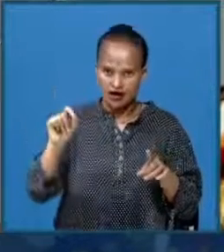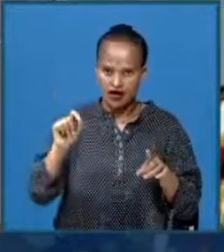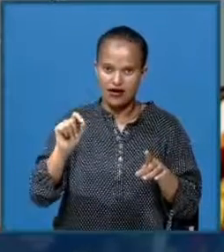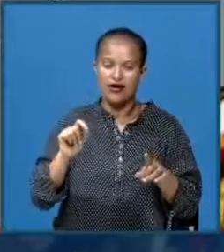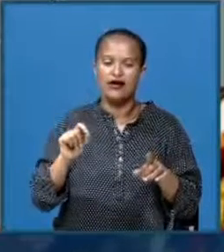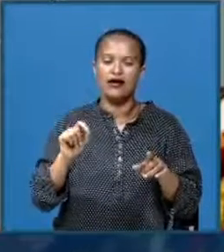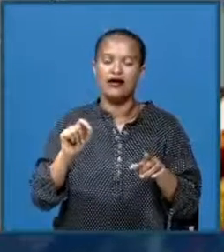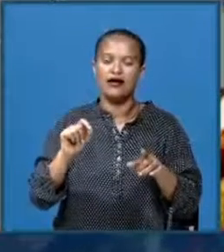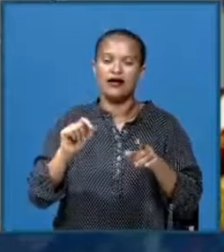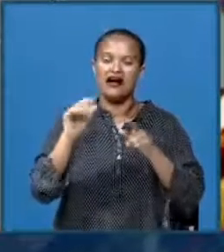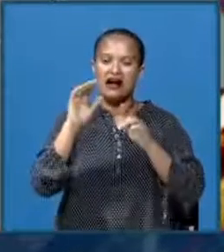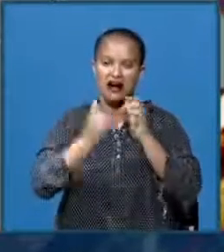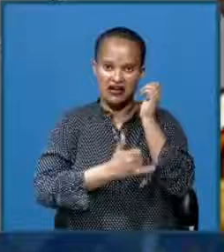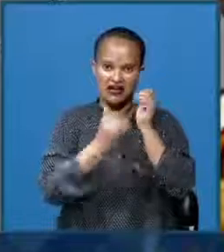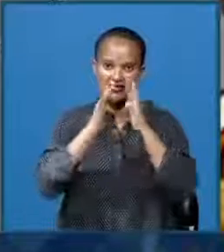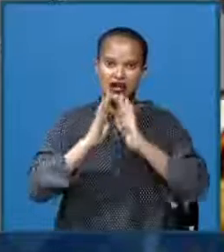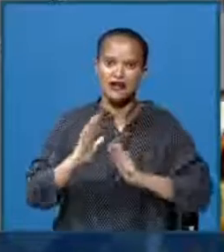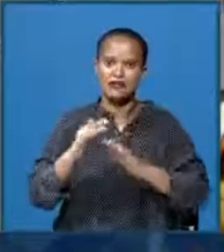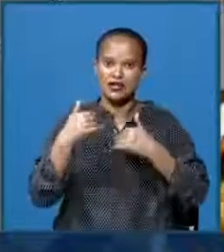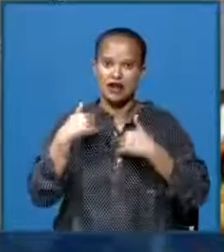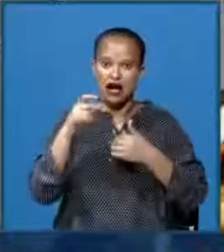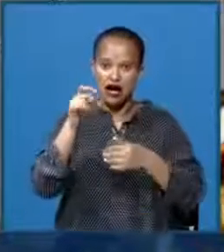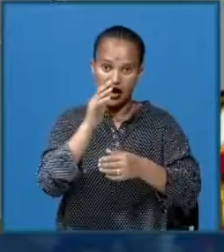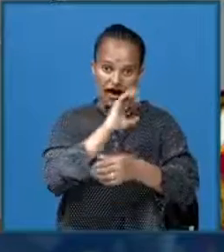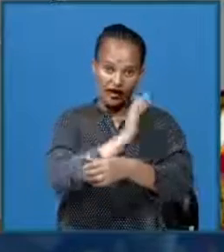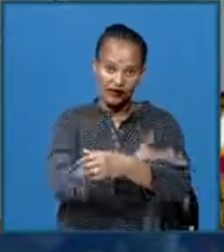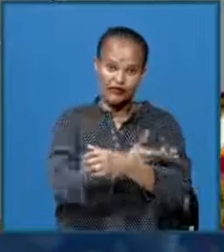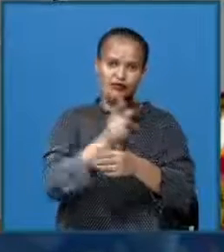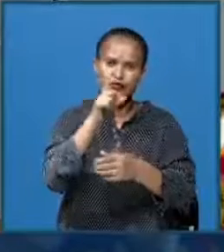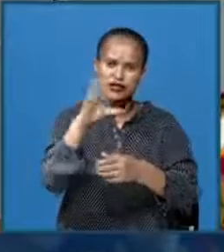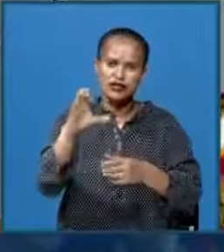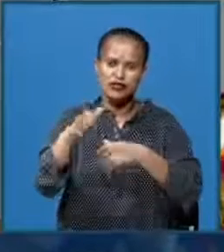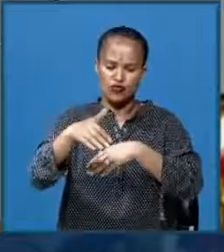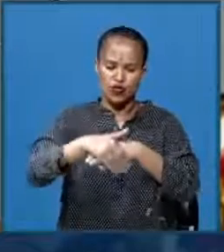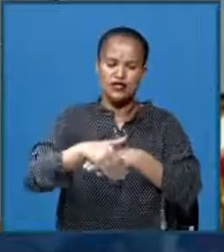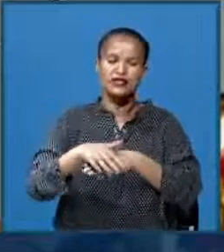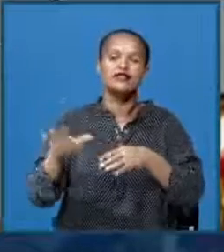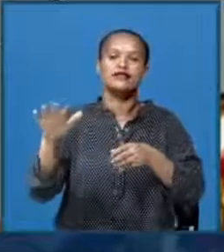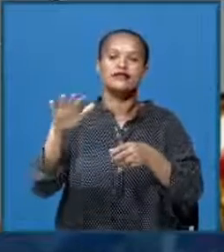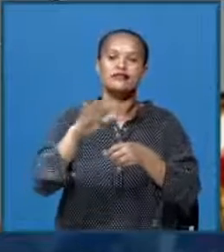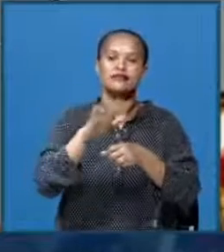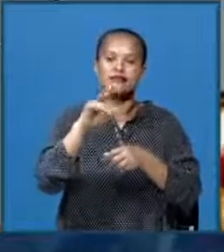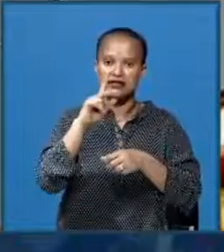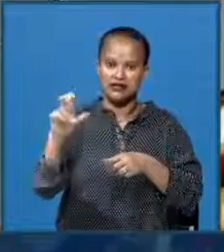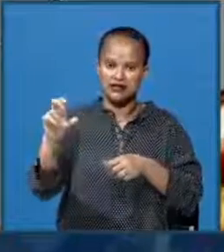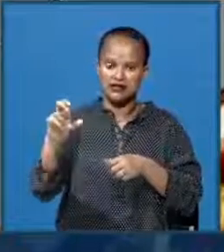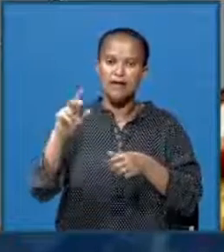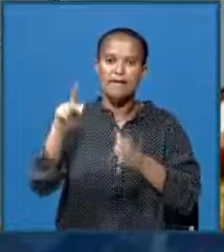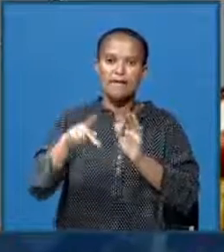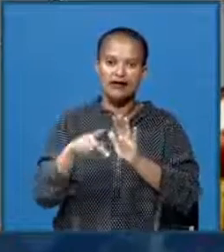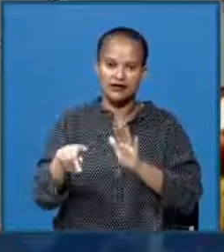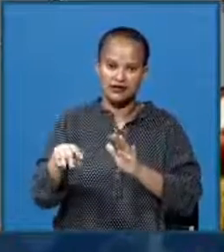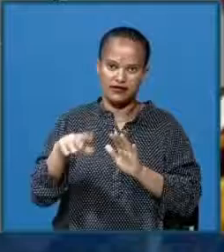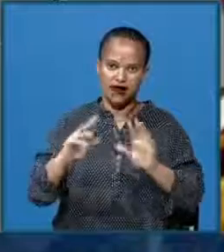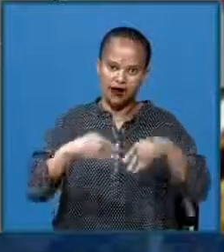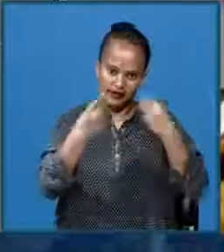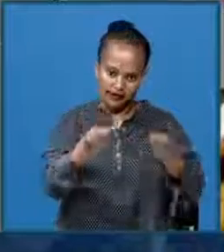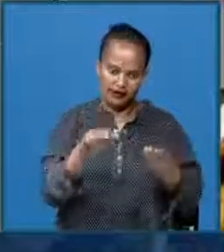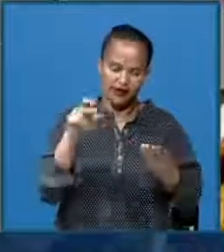ሃገረ ሰላም ንዝርከባ ኣርምና ሚእቲ ሞዴስ ሚእቲ ፓንቲ ብሽም ማሕበር ደቂ ኣንስትዮ ዞባ ደቡብ ምብራቅ ኣበርኪትና